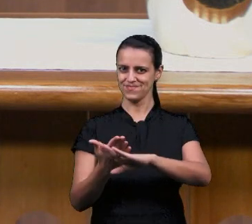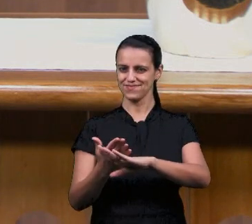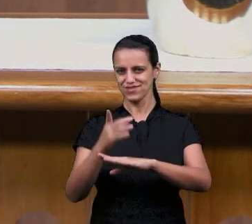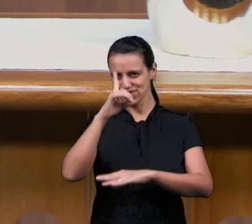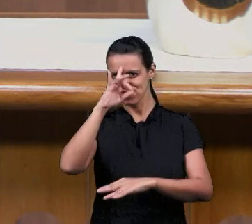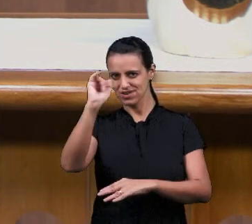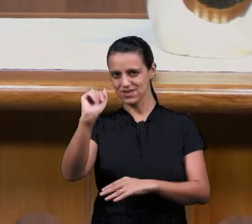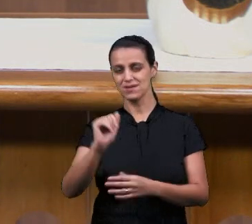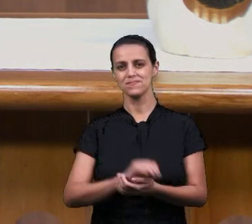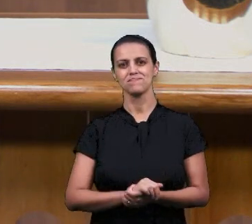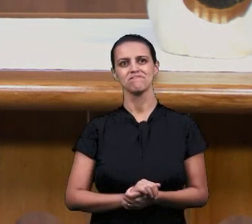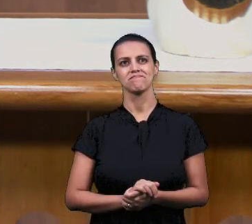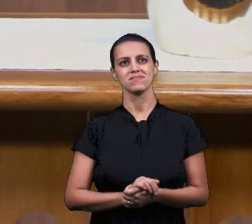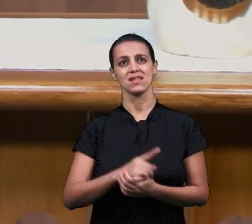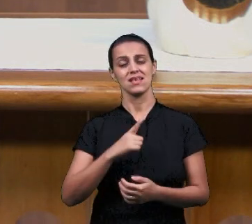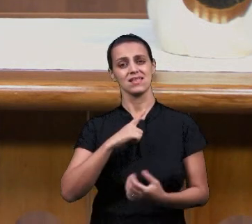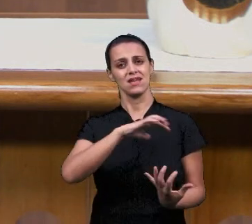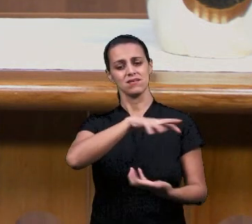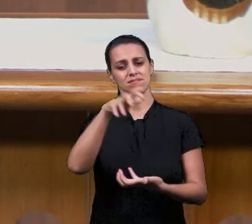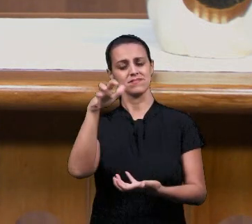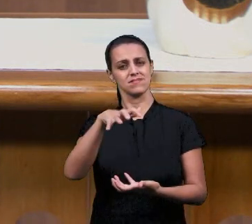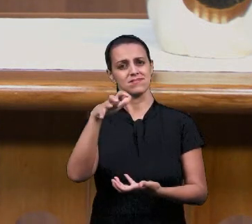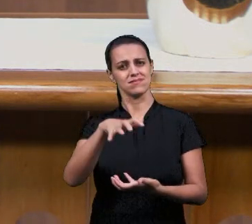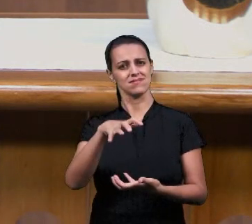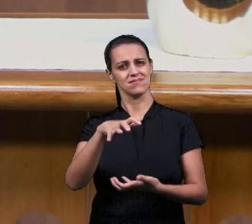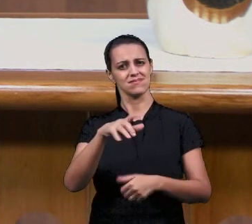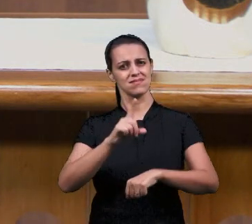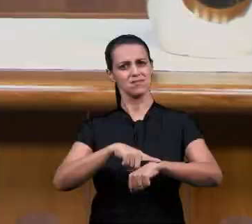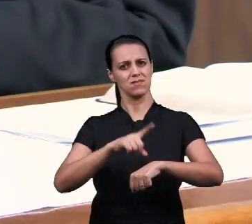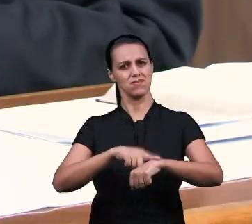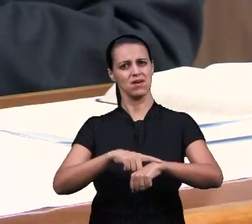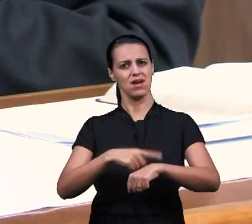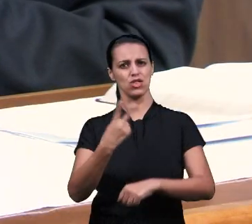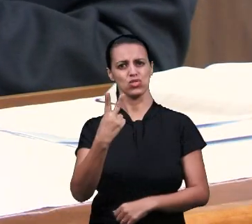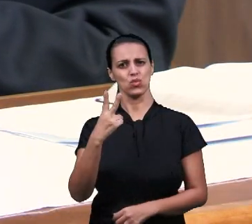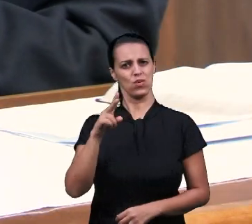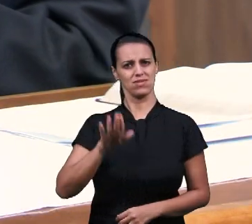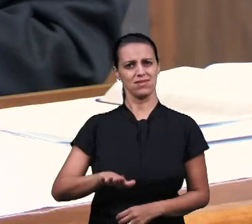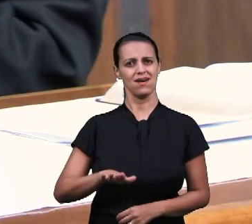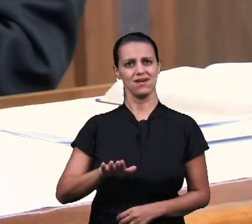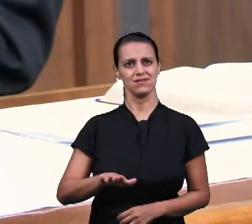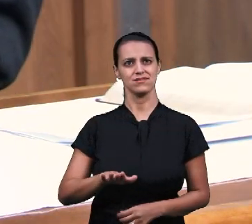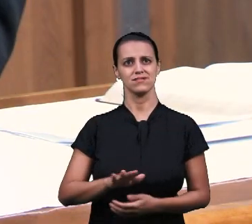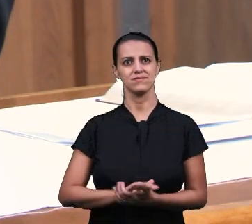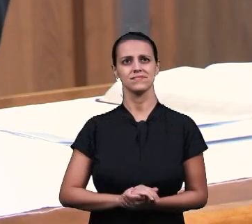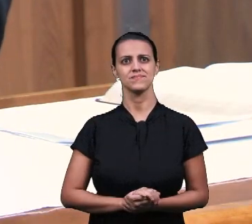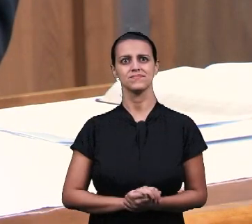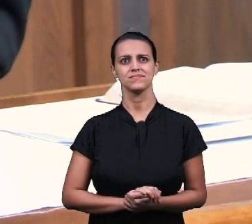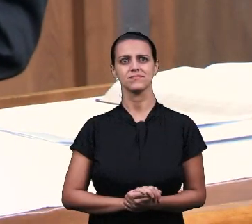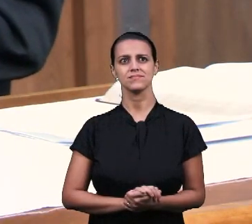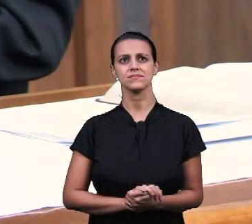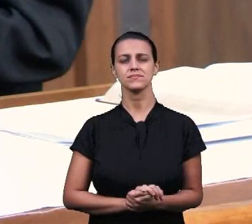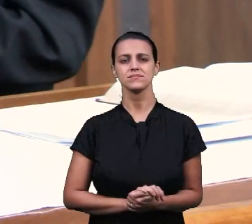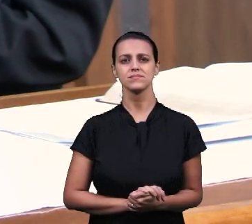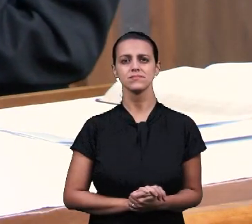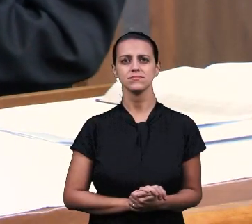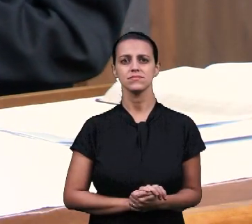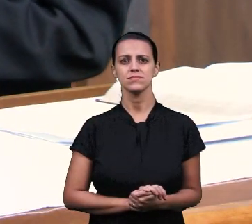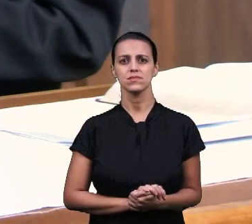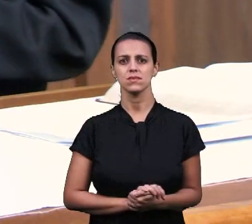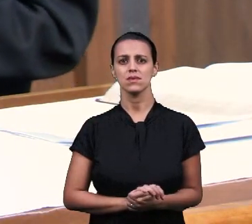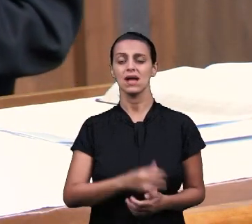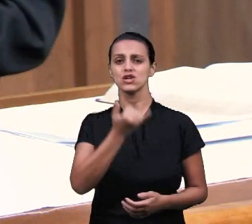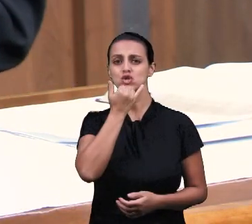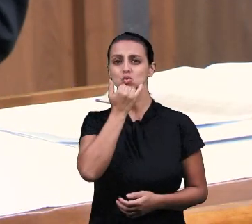avoir une transmission spéciale à 2 heures du Brésil. C'est une transmission spéciale pour